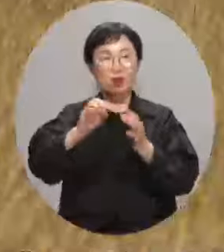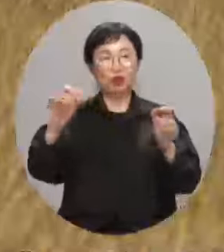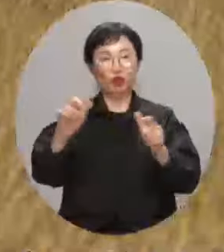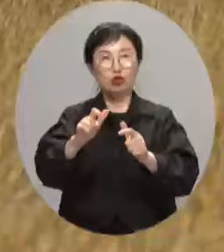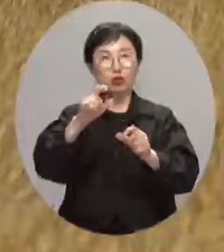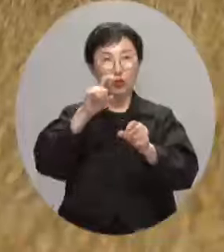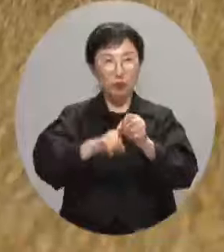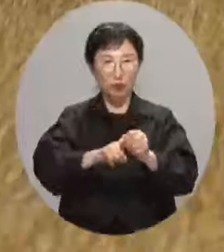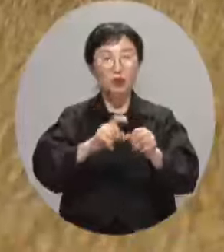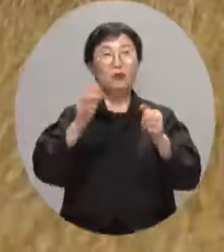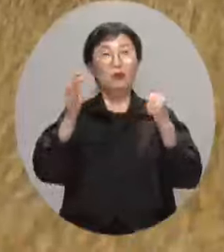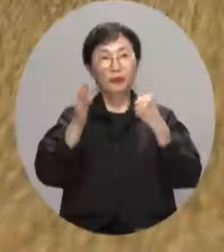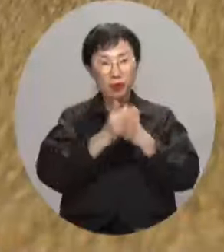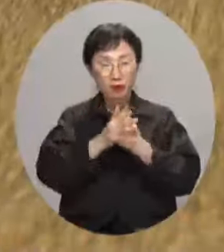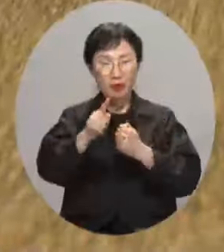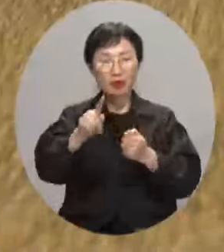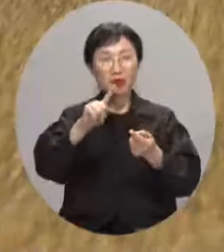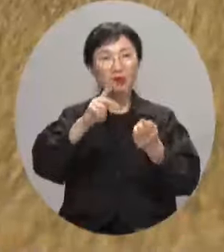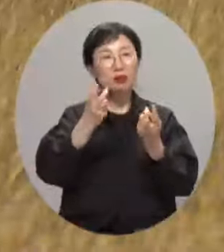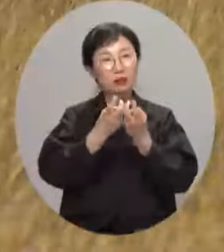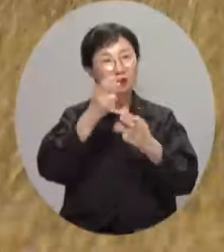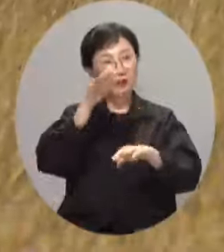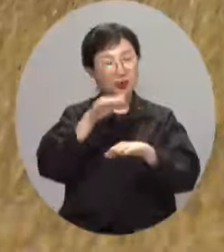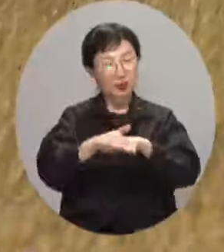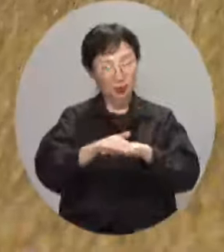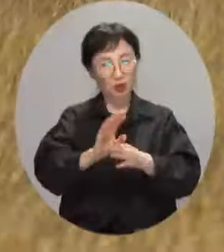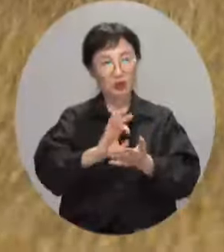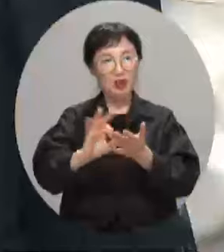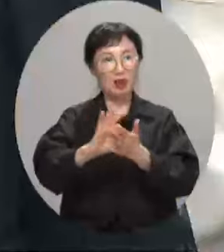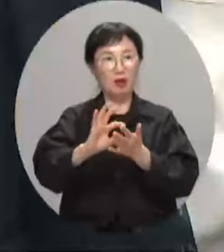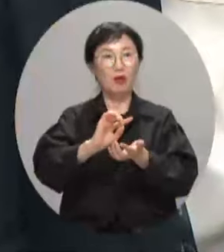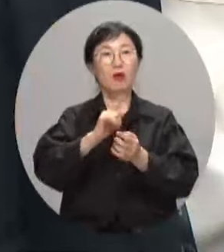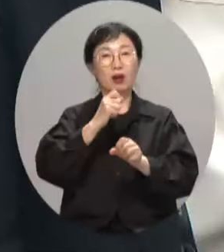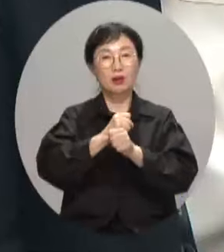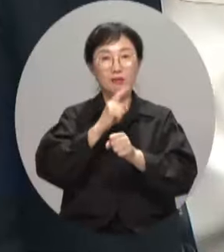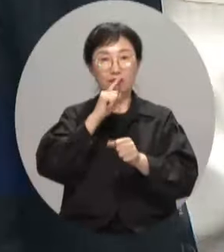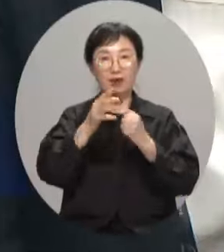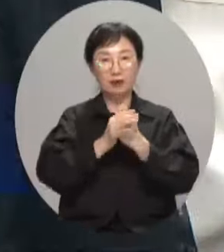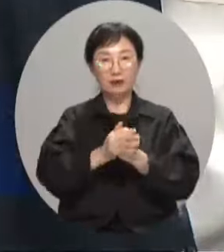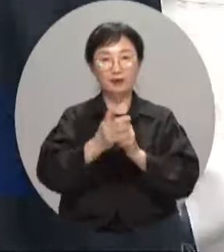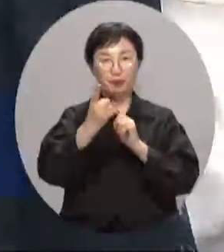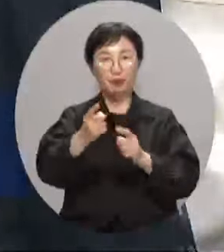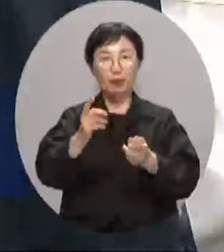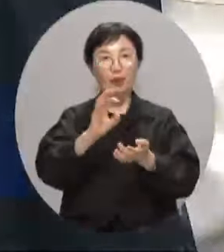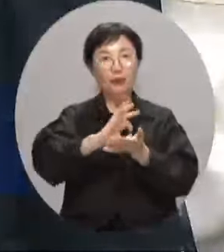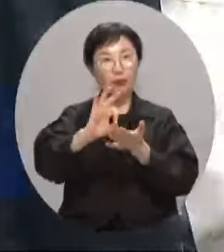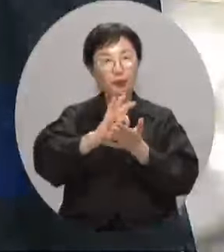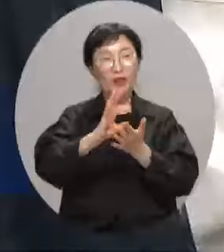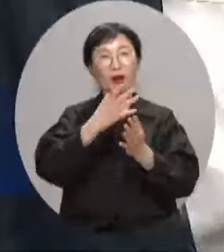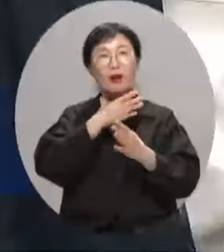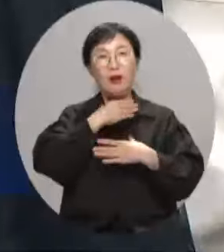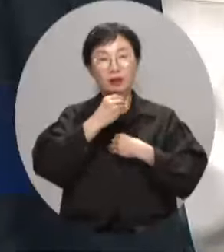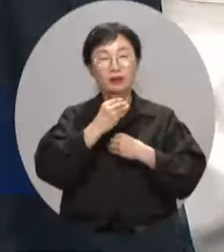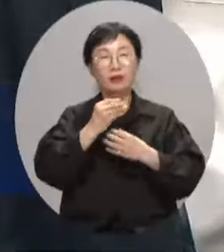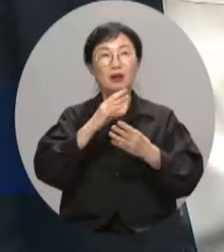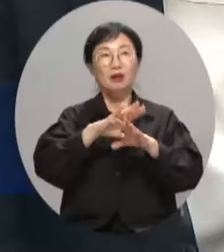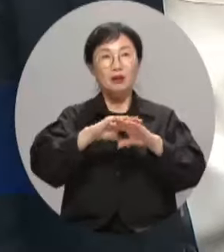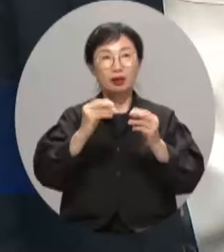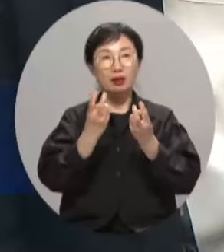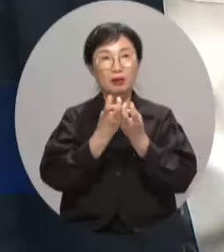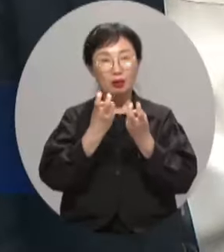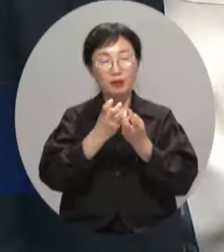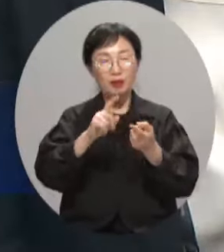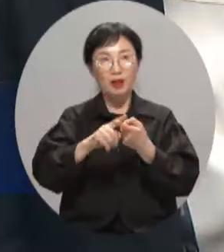이같은 극약처방이 불가피했다는게 농식품부 설명입니다 선재적 수급 안정 대책을 작년에 비교하면